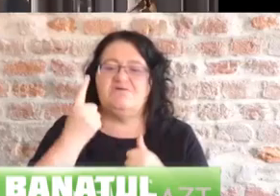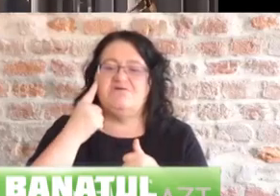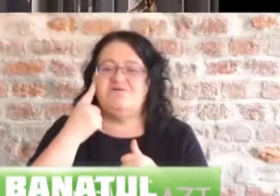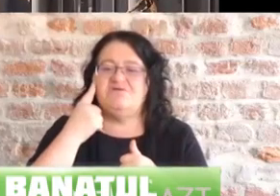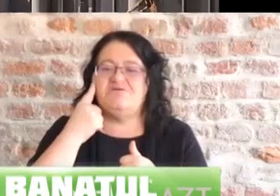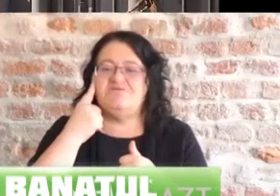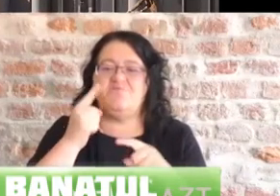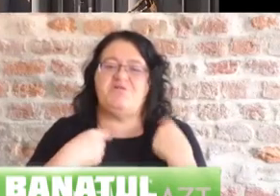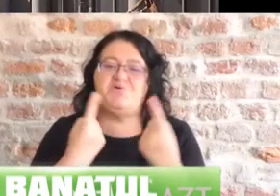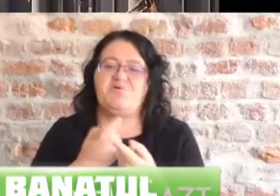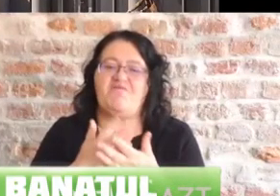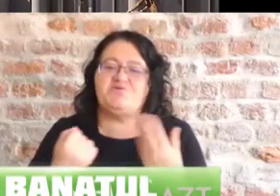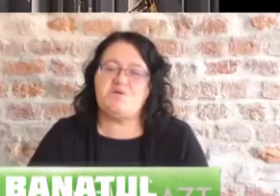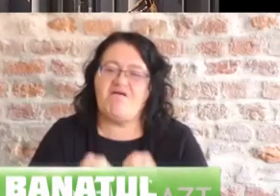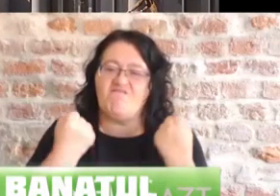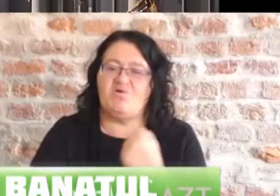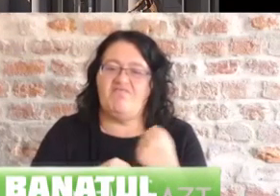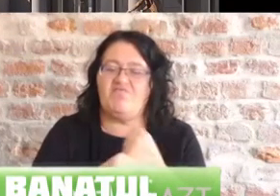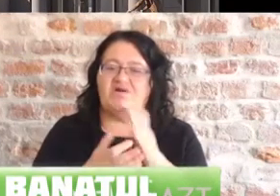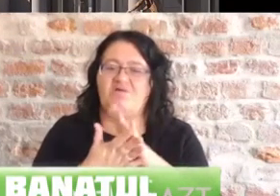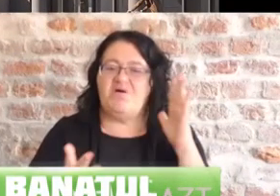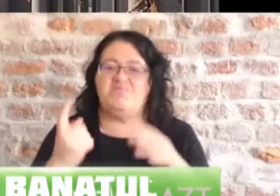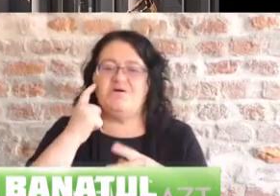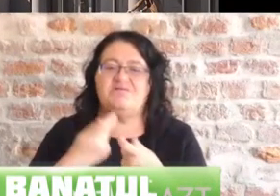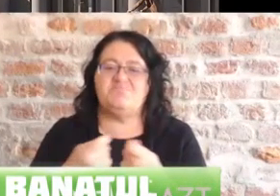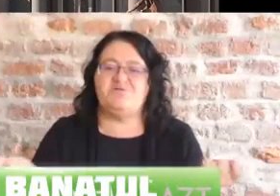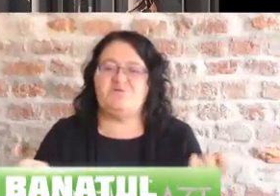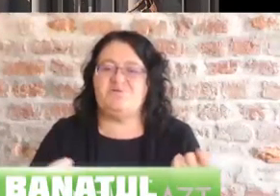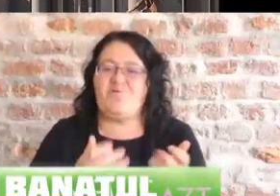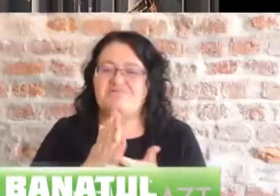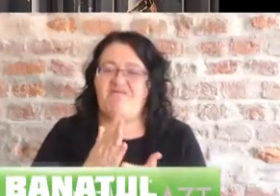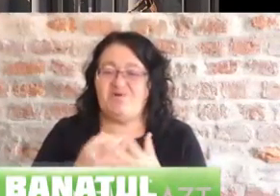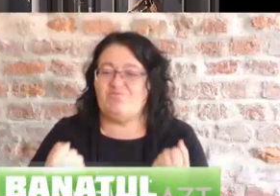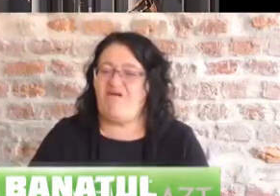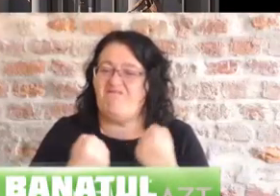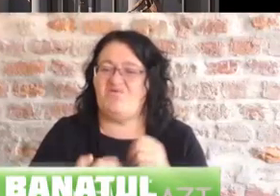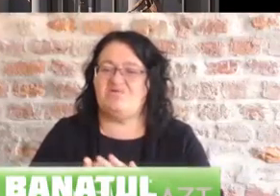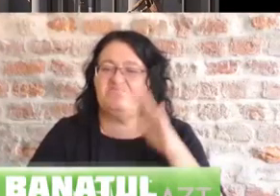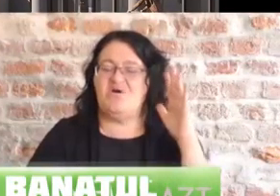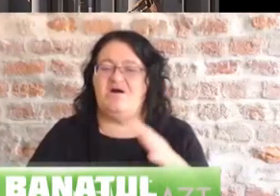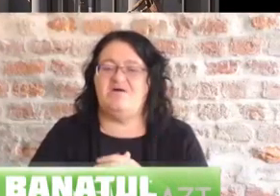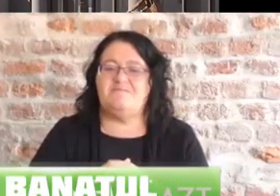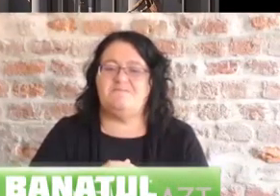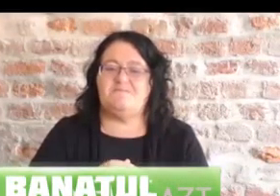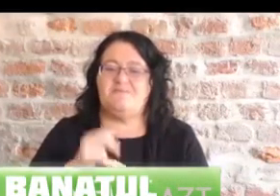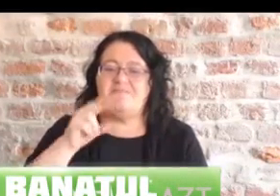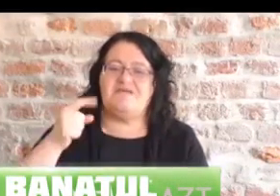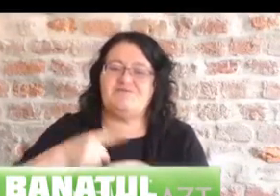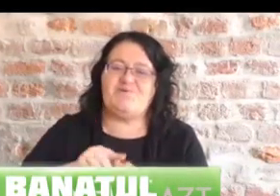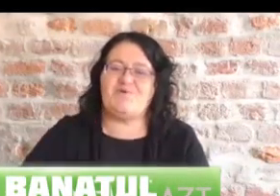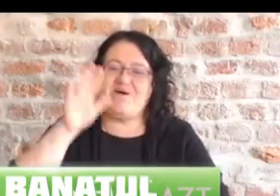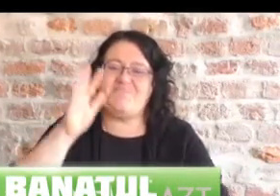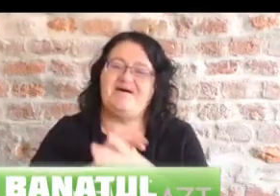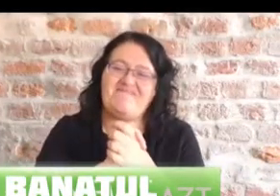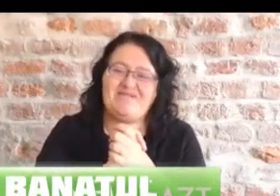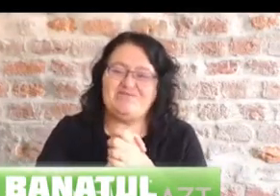a fost pentru noi, a fost un efort foarte mare, deci mă gândesc că pentru toată lumea a fost un efort de 30 de ori mai mare, așa